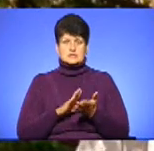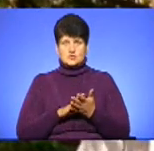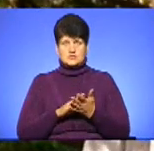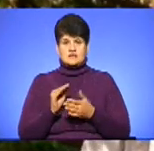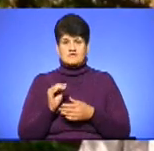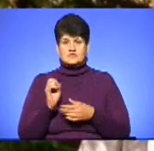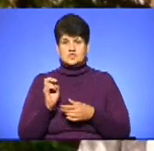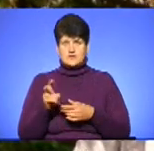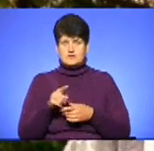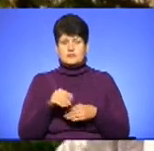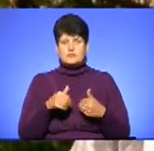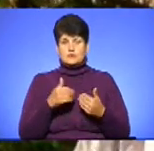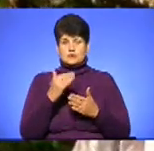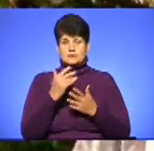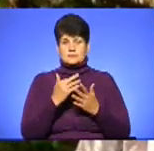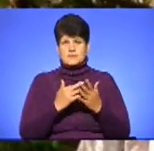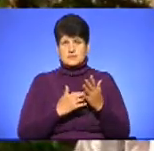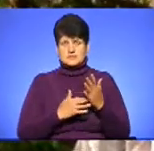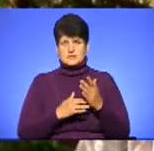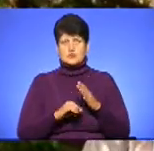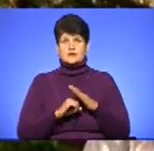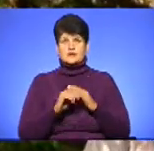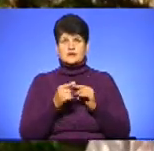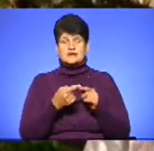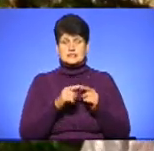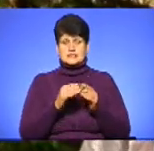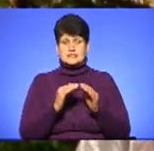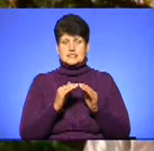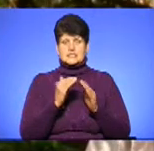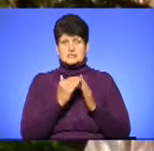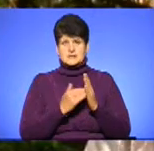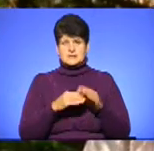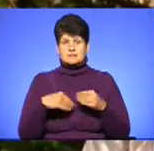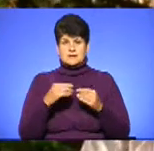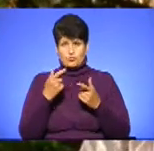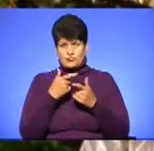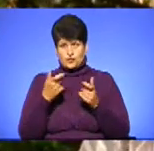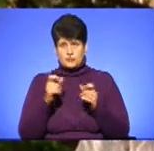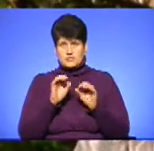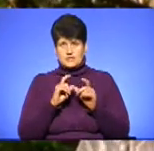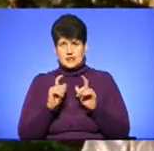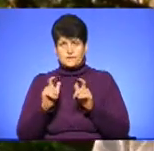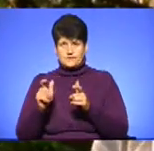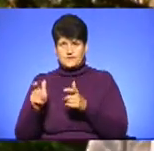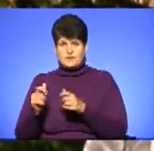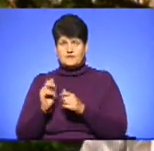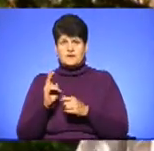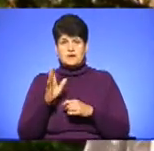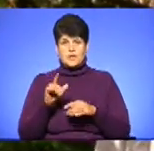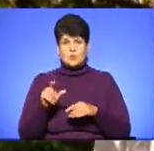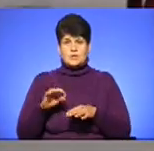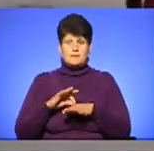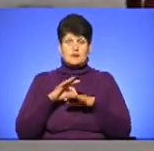ЖЕКу, вони нам подають списки, і на основі тих списків ми даємо повідомлення в кожну квартиру, і люди